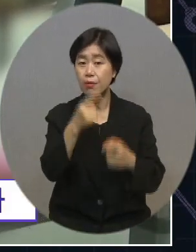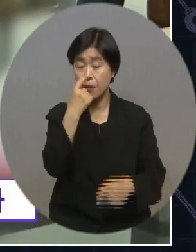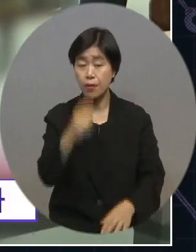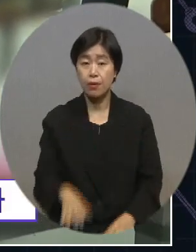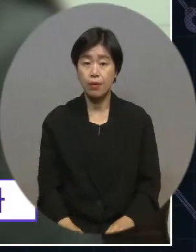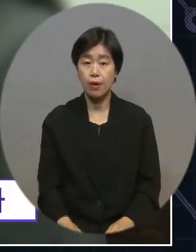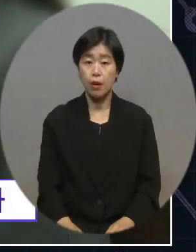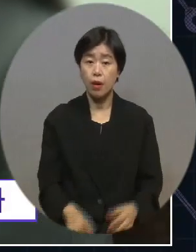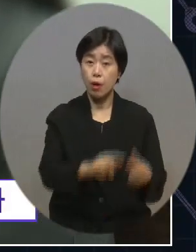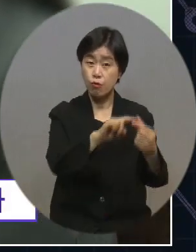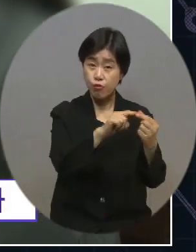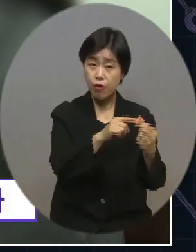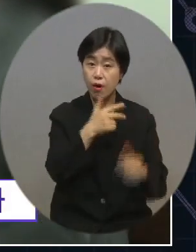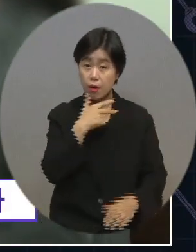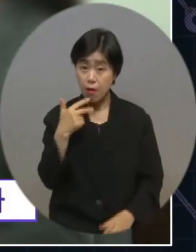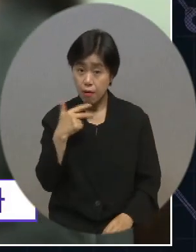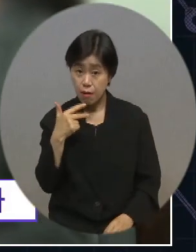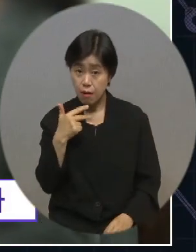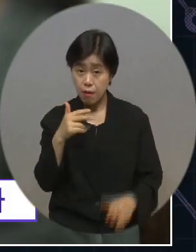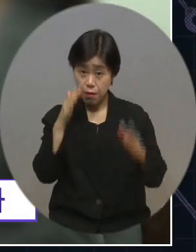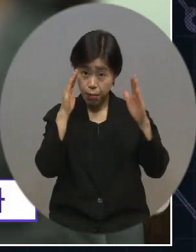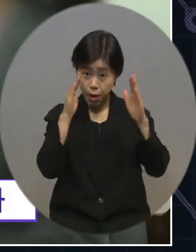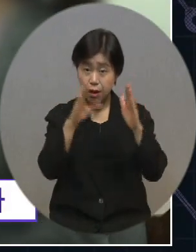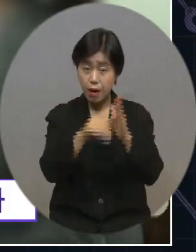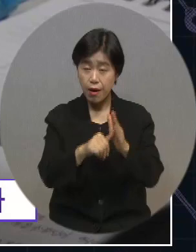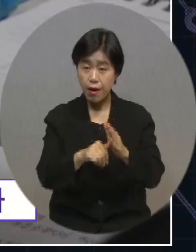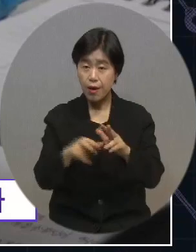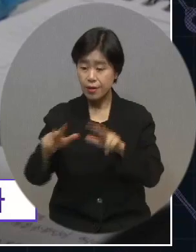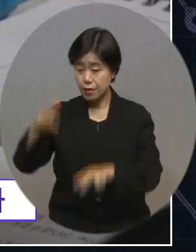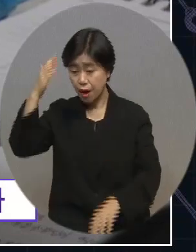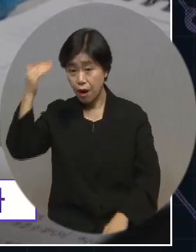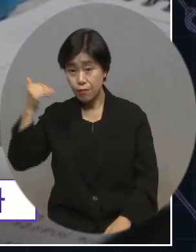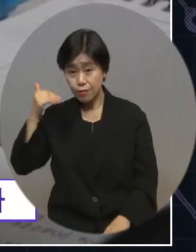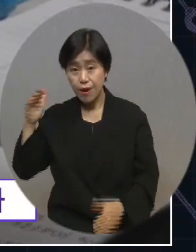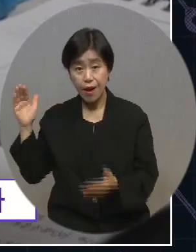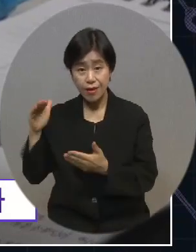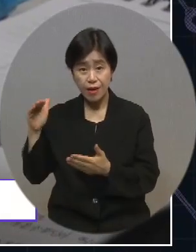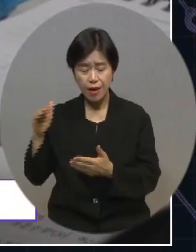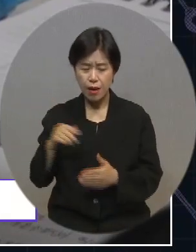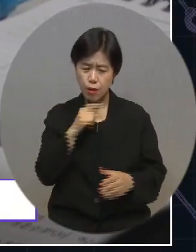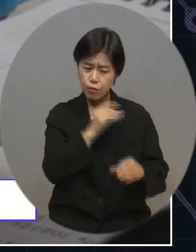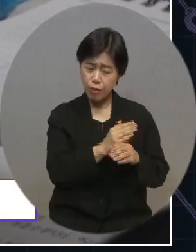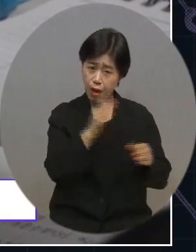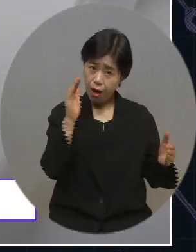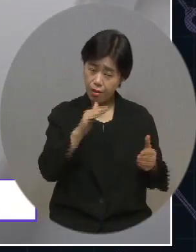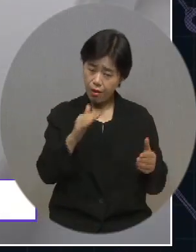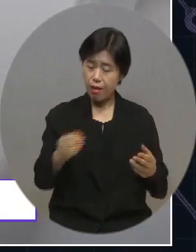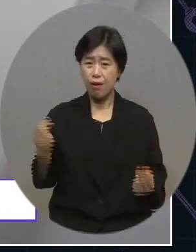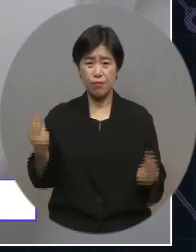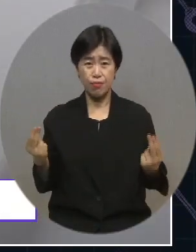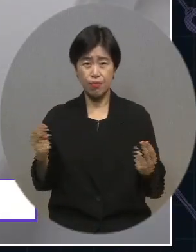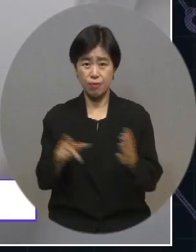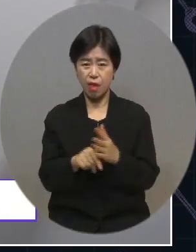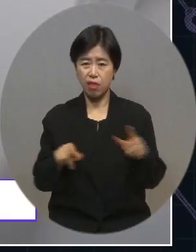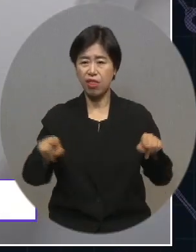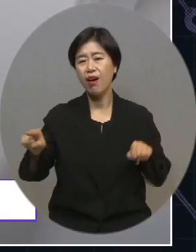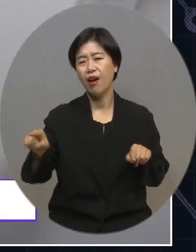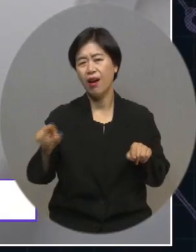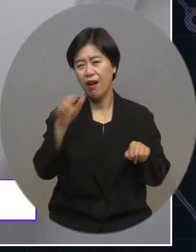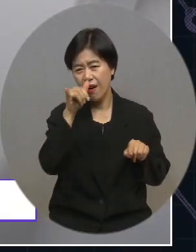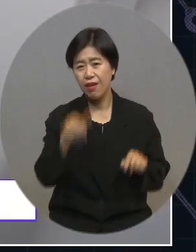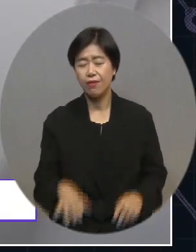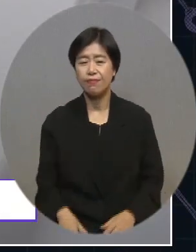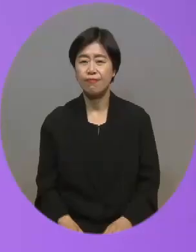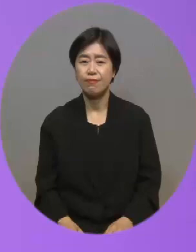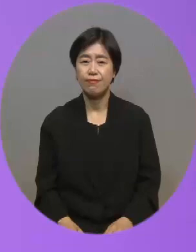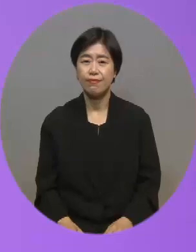경우가 학생들이 지금 같은 세대의 그 한국 출생 학생들보다 많이 뒤처지는 게 좀 눈에